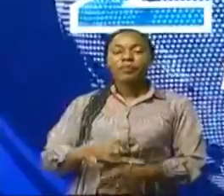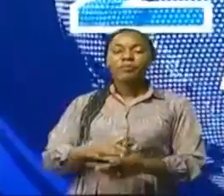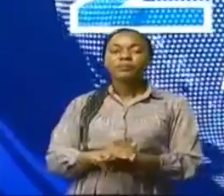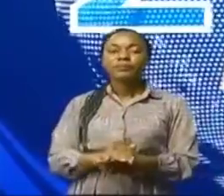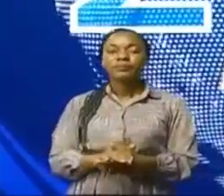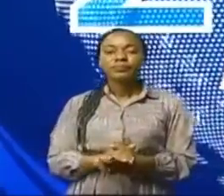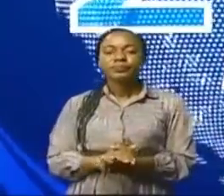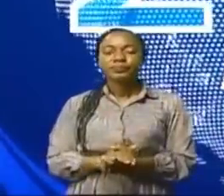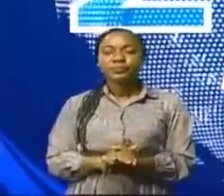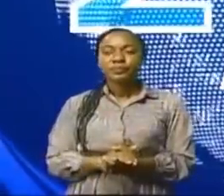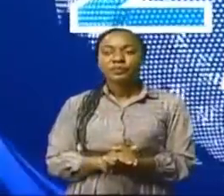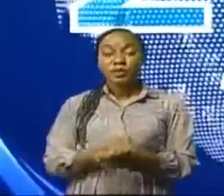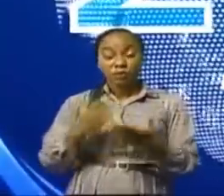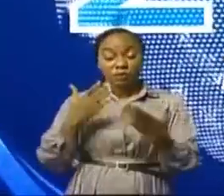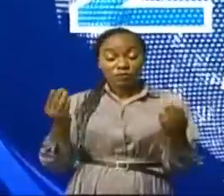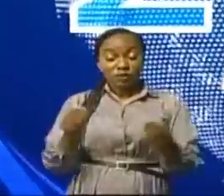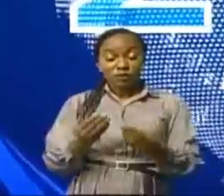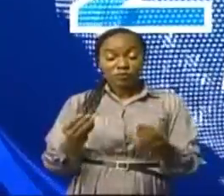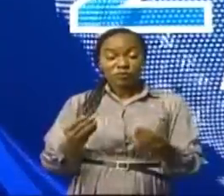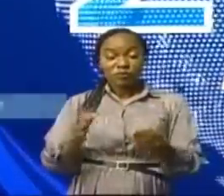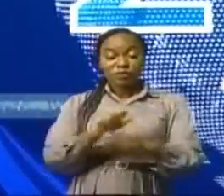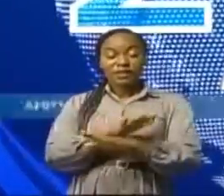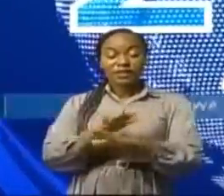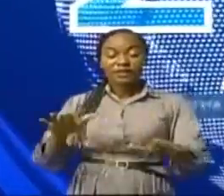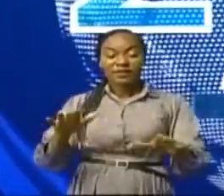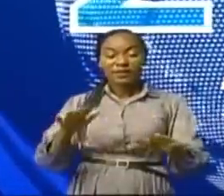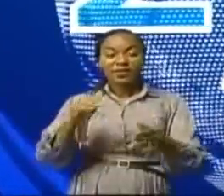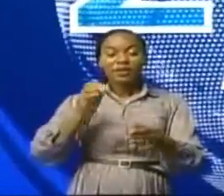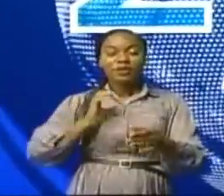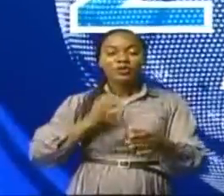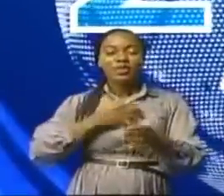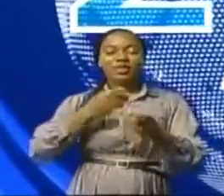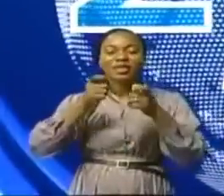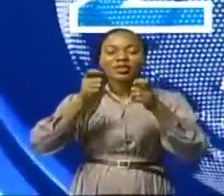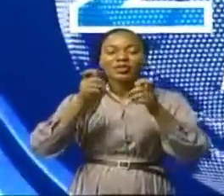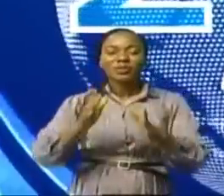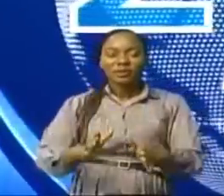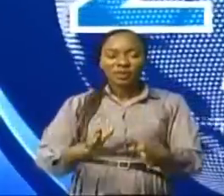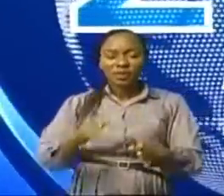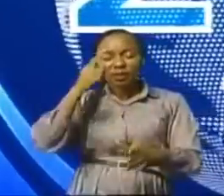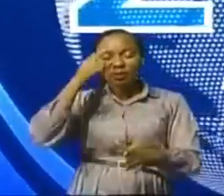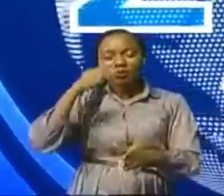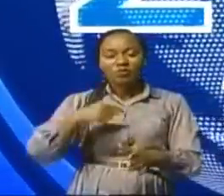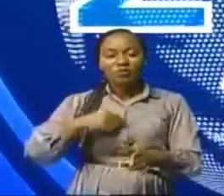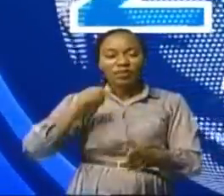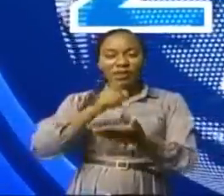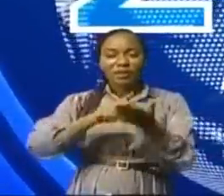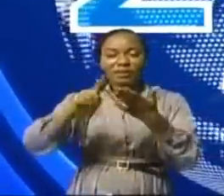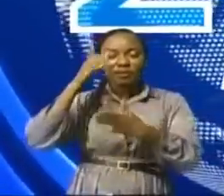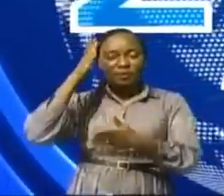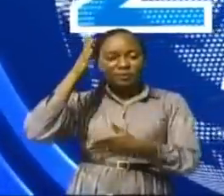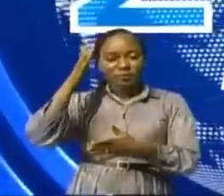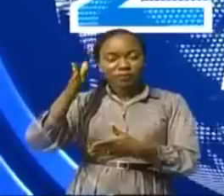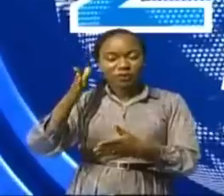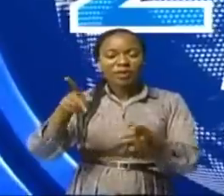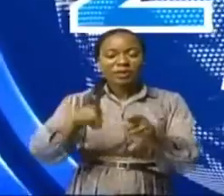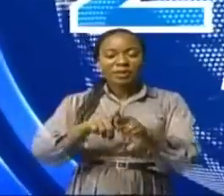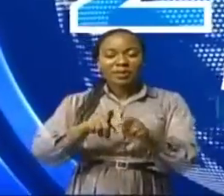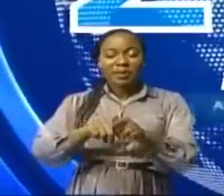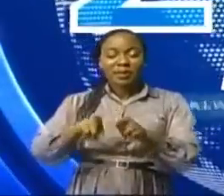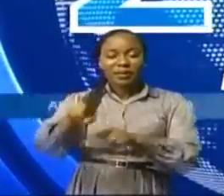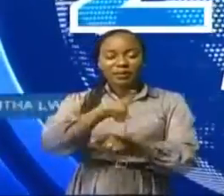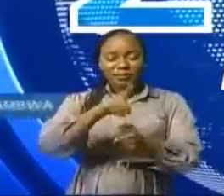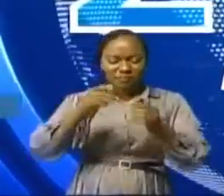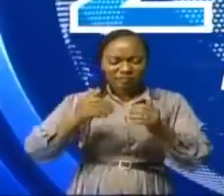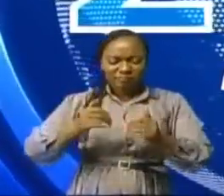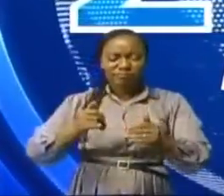Tshilombo. Et c'est la fin de ce journal. Merci de l'avoir suivi. Je vous retrouve demain avec le même plaisir, à la même heure et sur la même chaîne. L'actualité